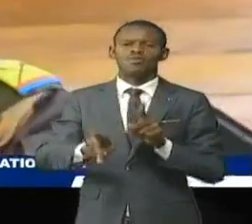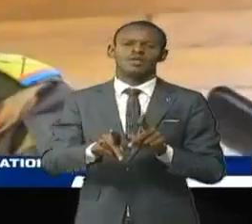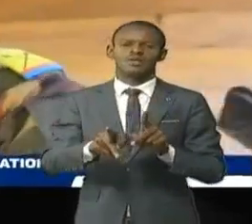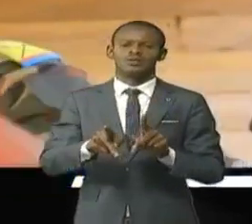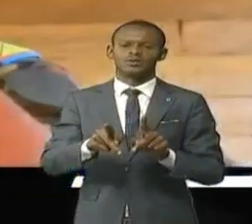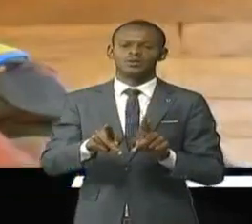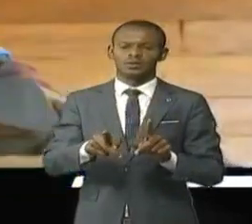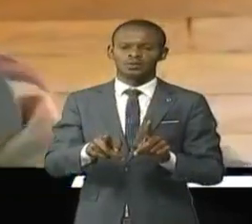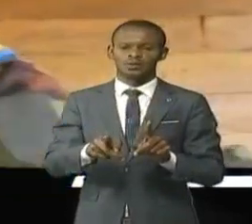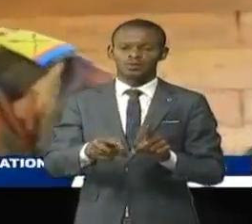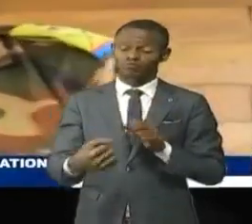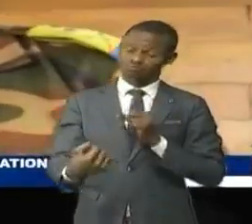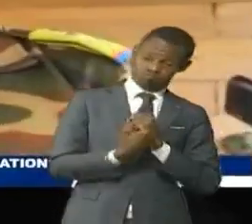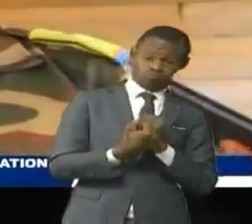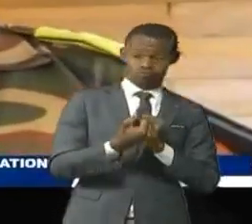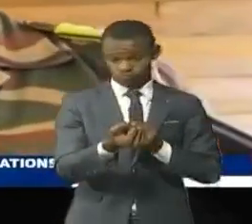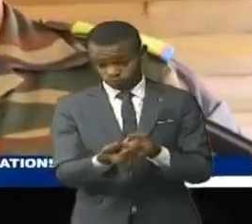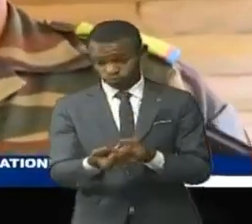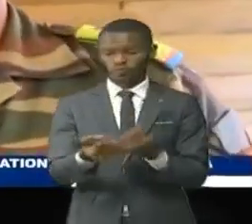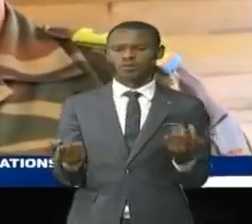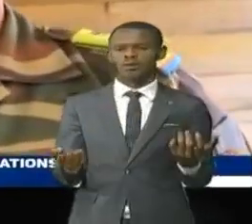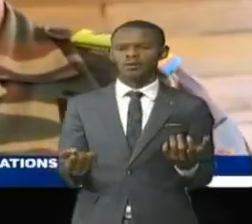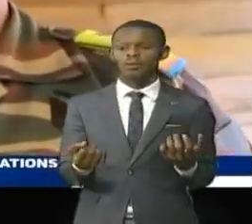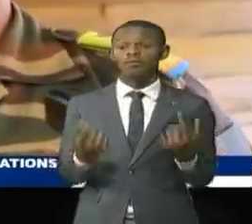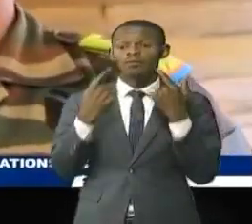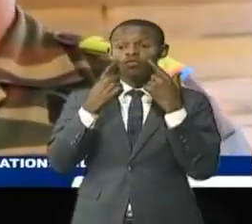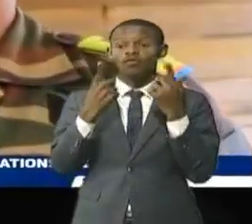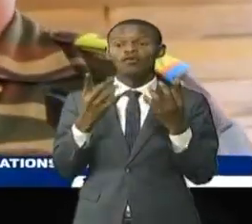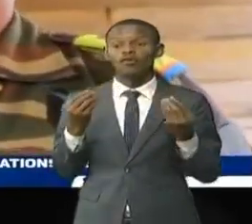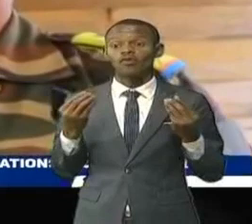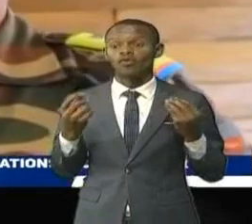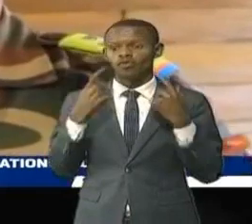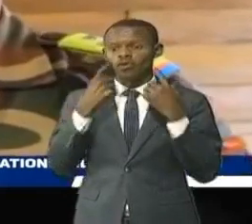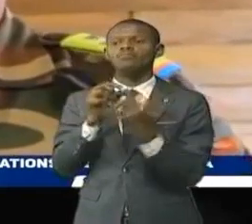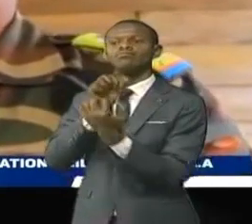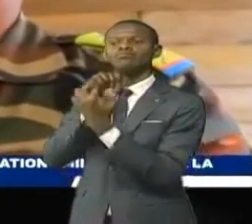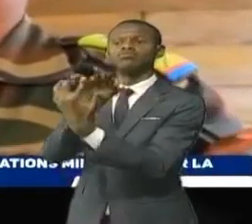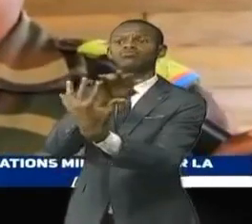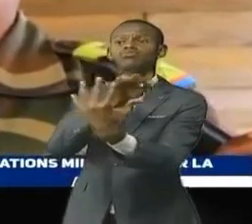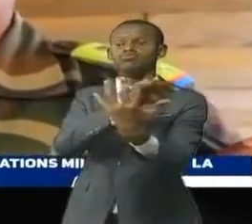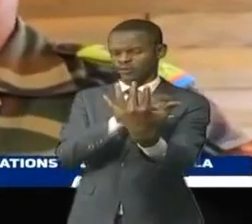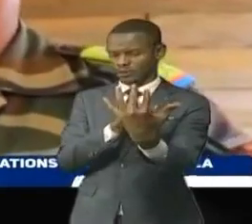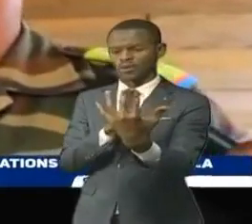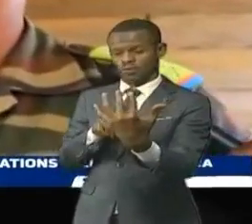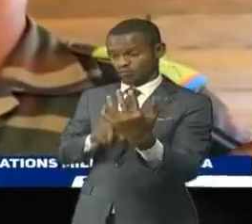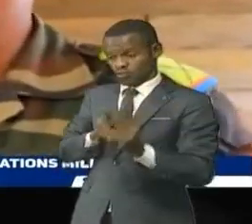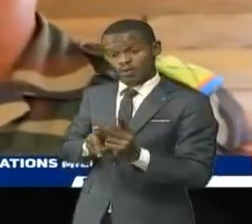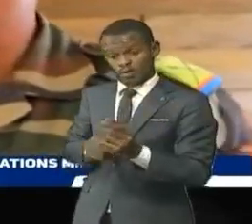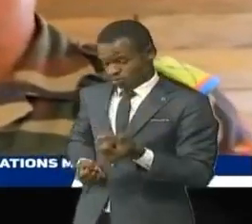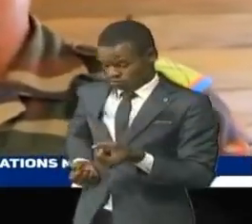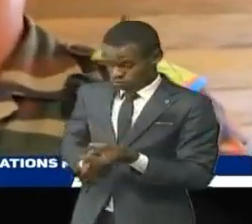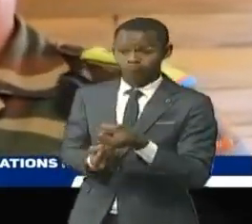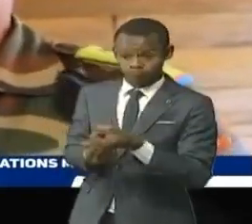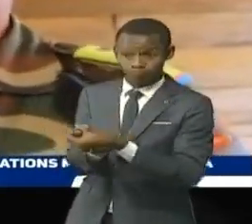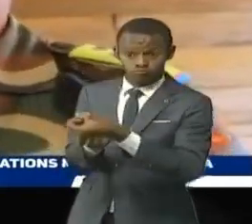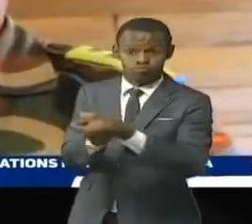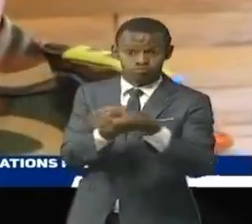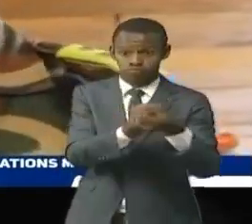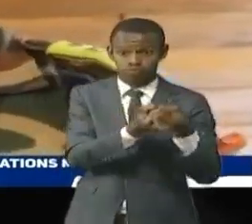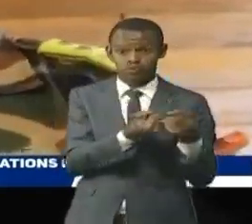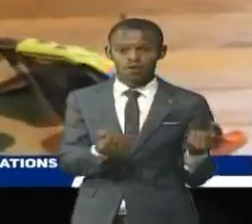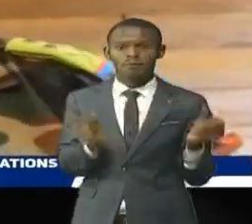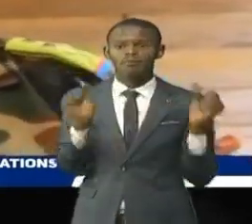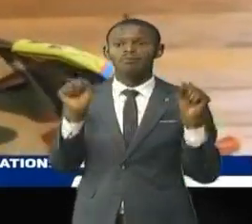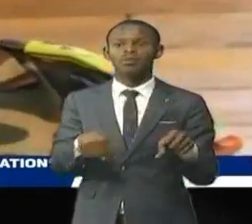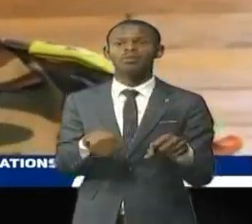mariages civilo-militaires de façon que, lorsque l'armée est en opération contre les EDF, de l'autre côté, vous aussi, la